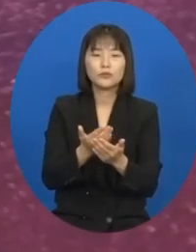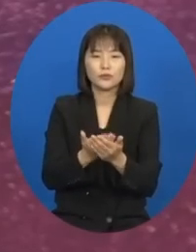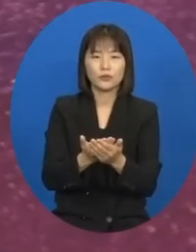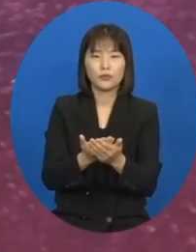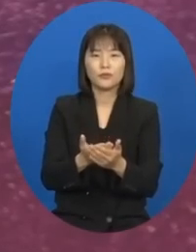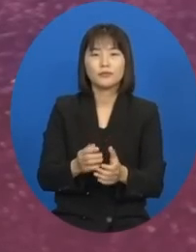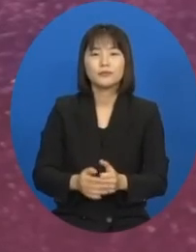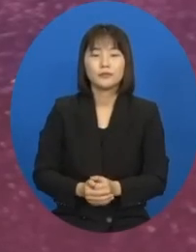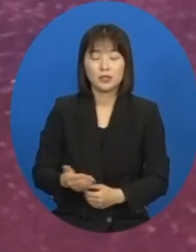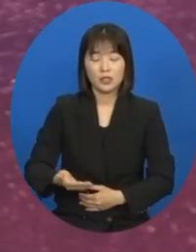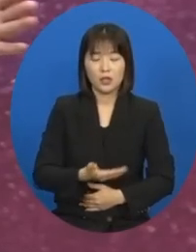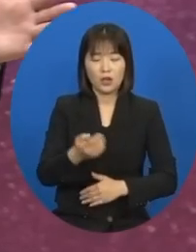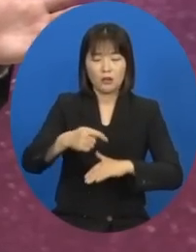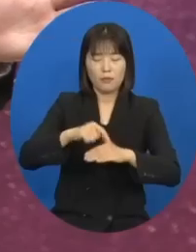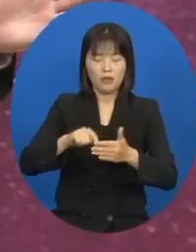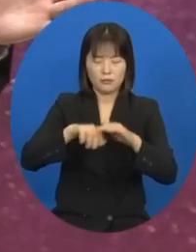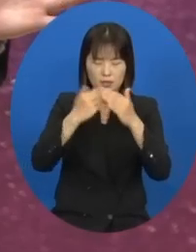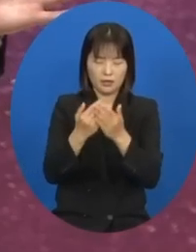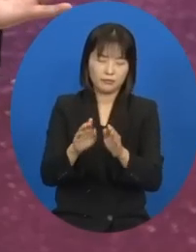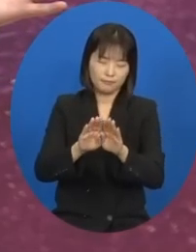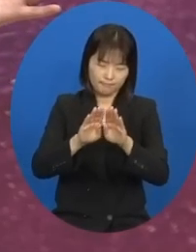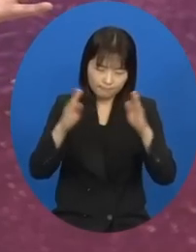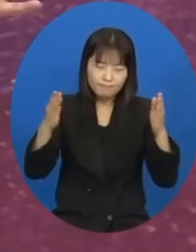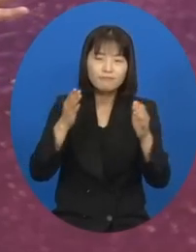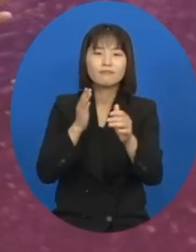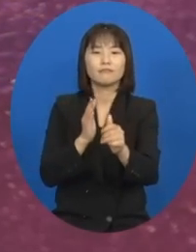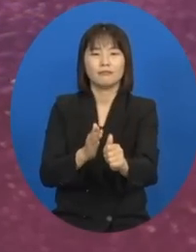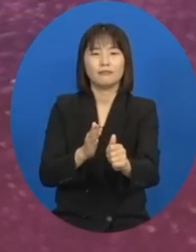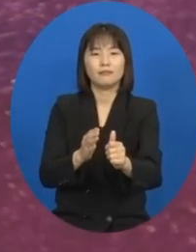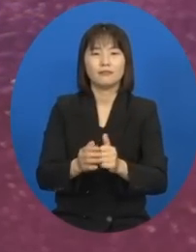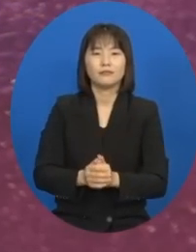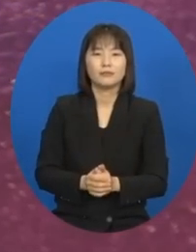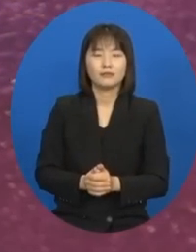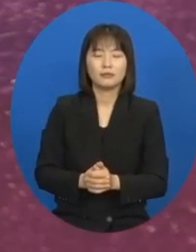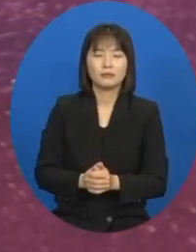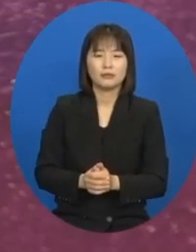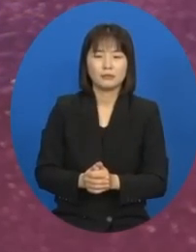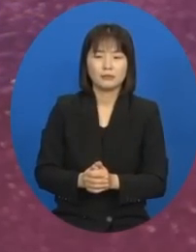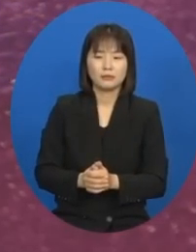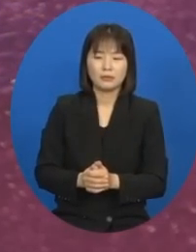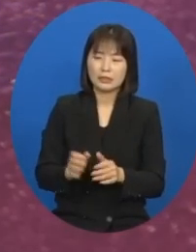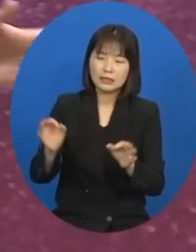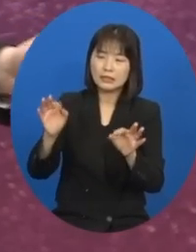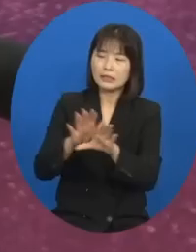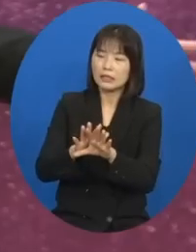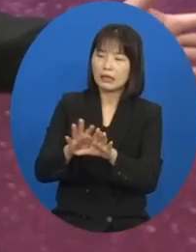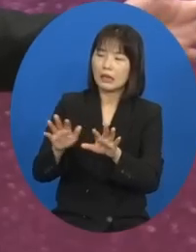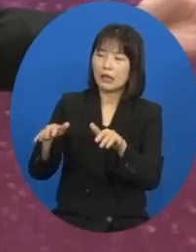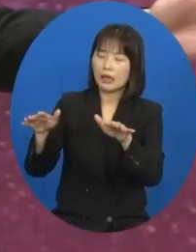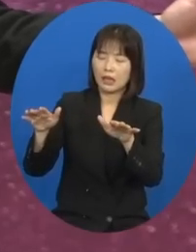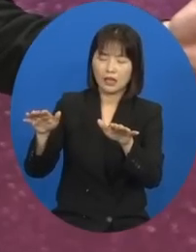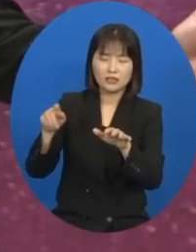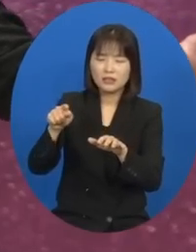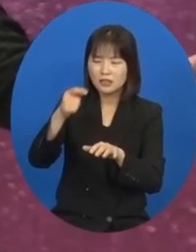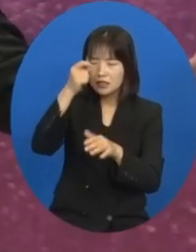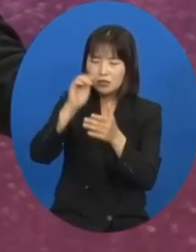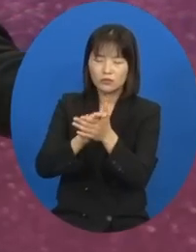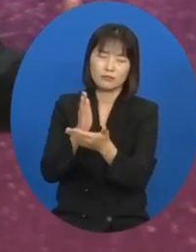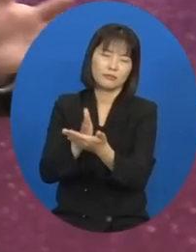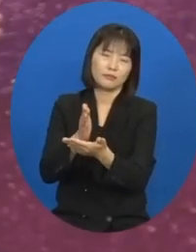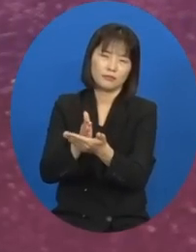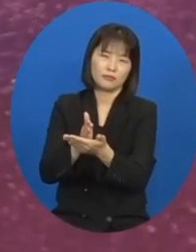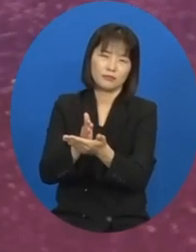여러분 마음을 다 여시기 바랍니다 휘발성 기도하지 마세요 날라가 버리고 없어져 버리는 기도하지 마세요